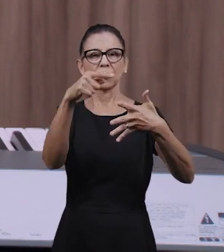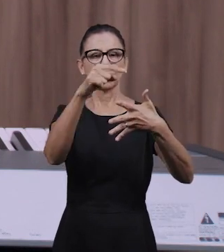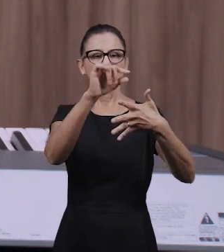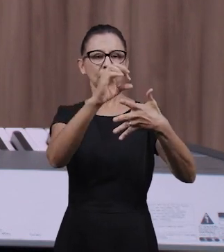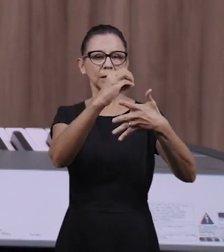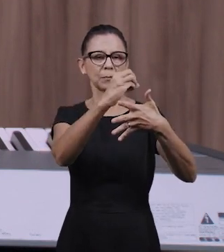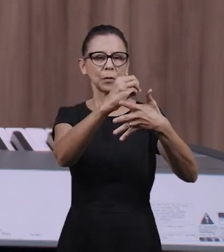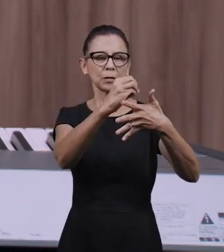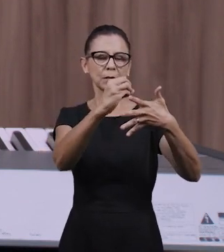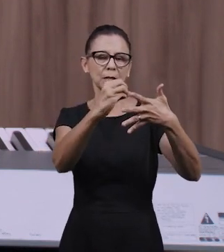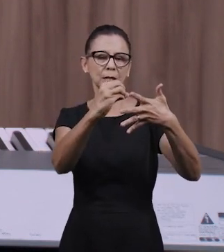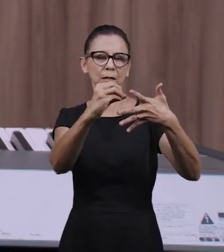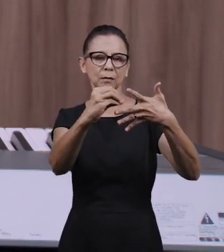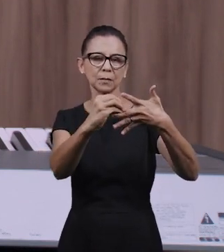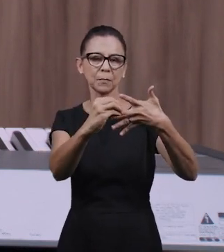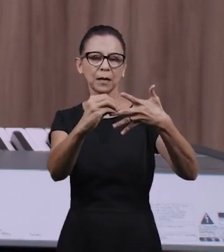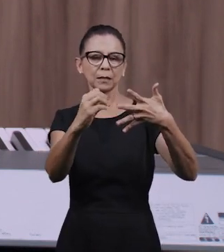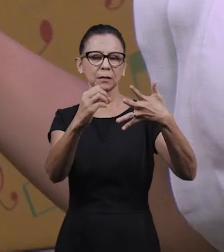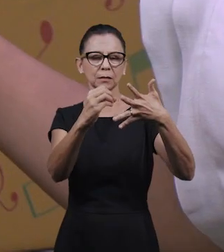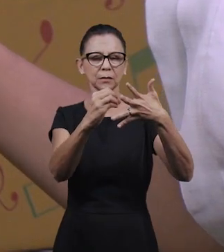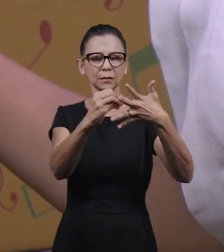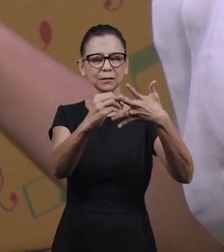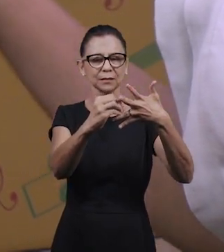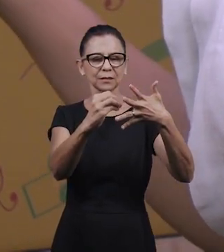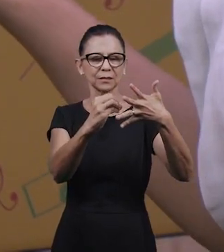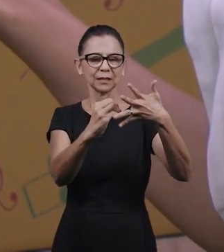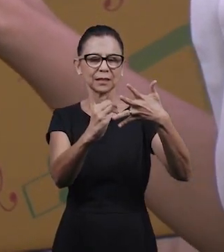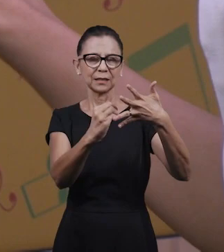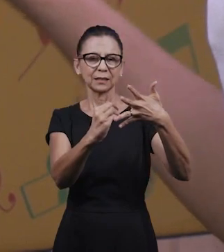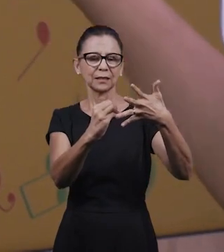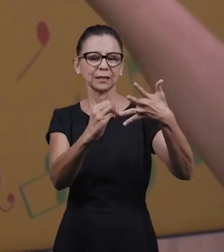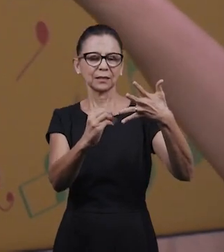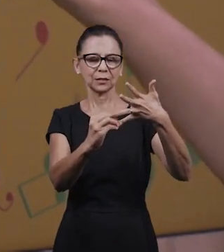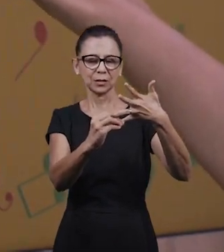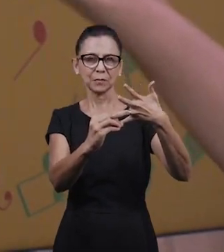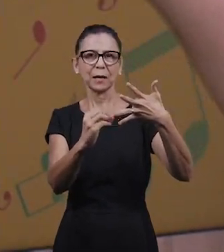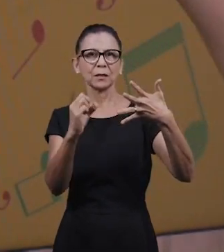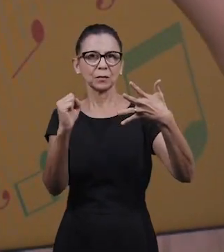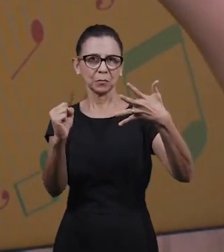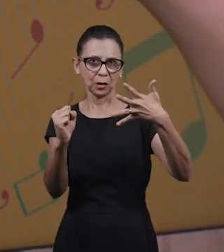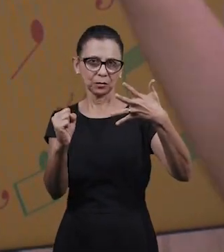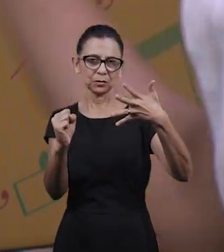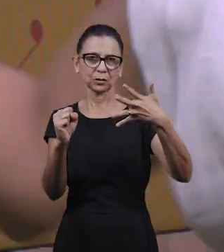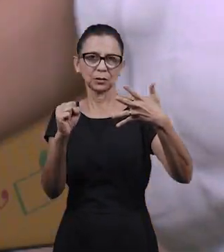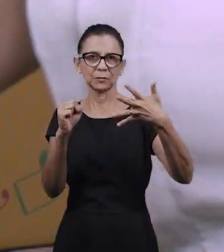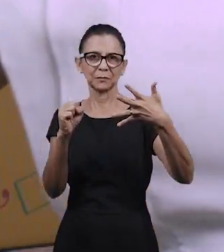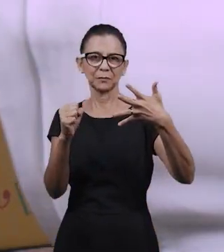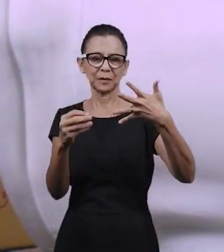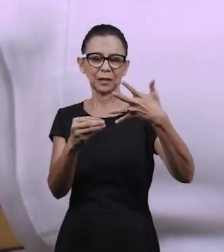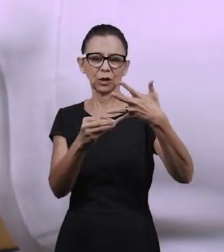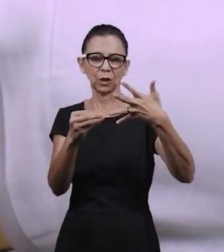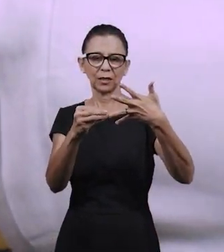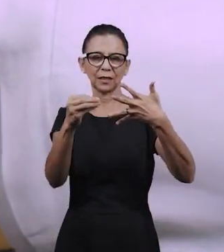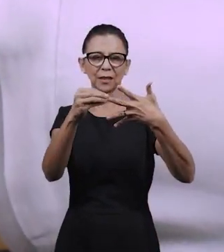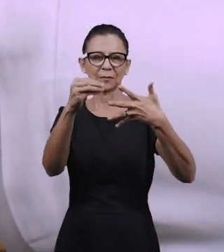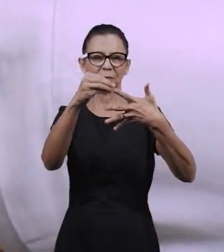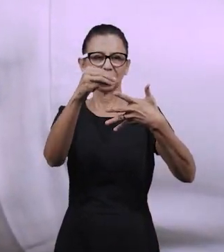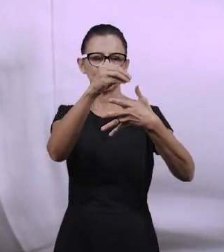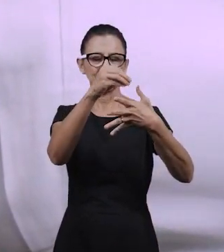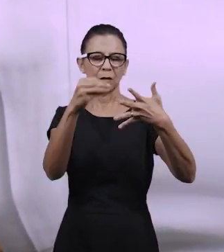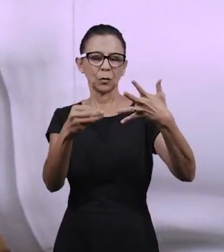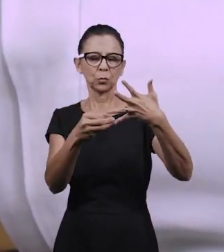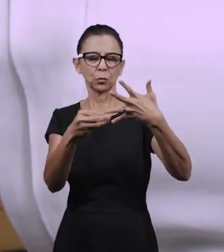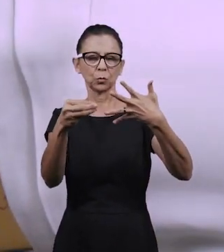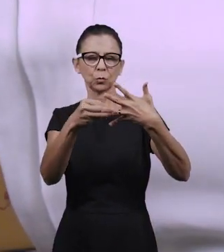espaces. Ligne, espace, ligne, espace, ligne, espace. Le do, ré, ils